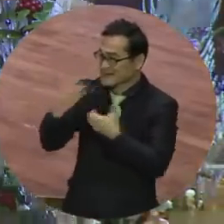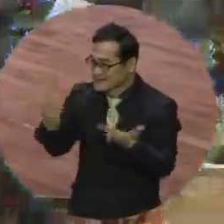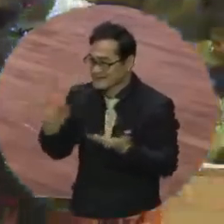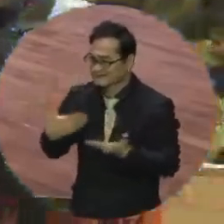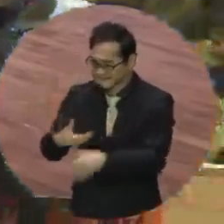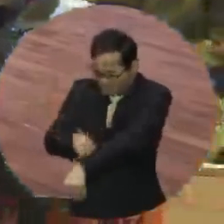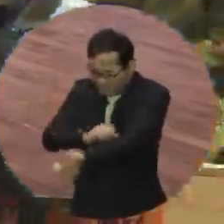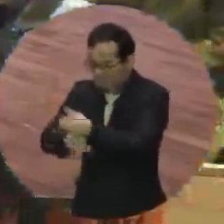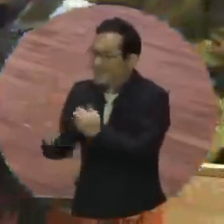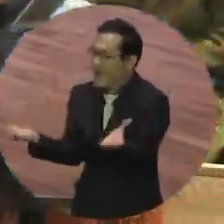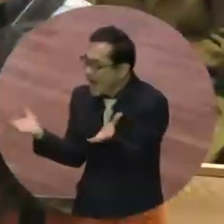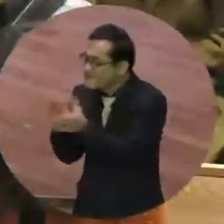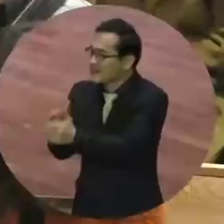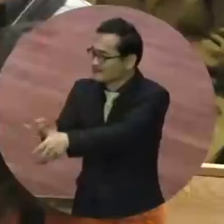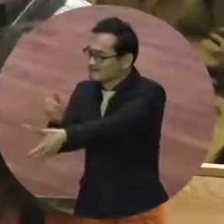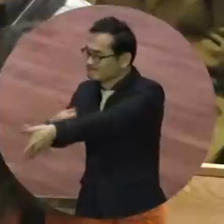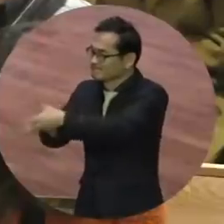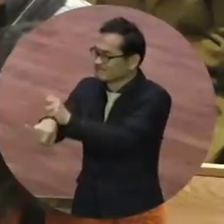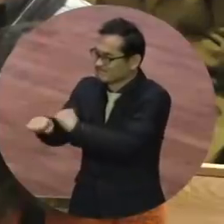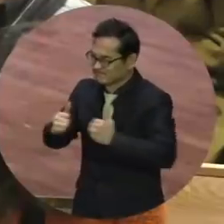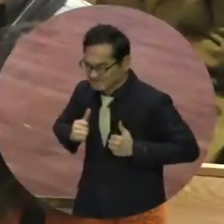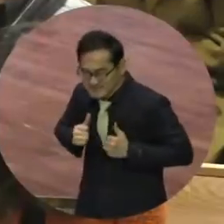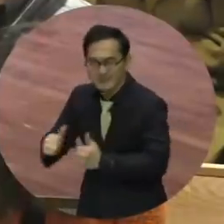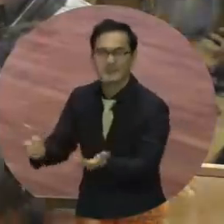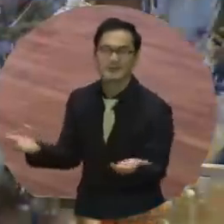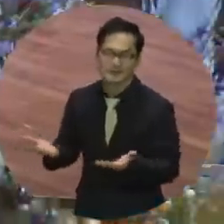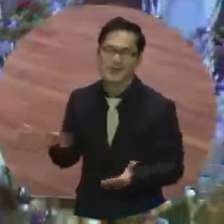하십니다. 그분이 주시는 힘으로 하는 거예요.